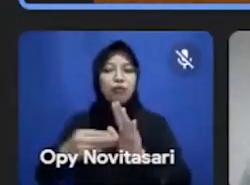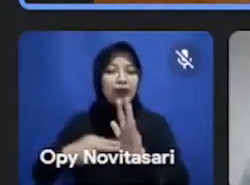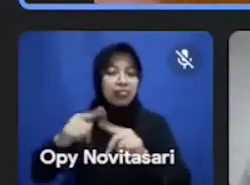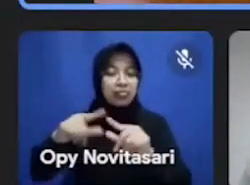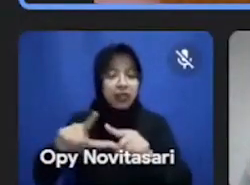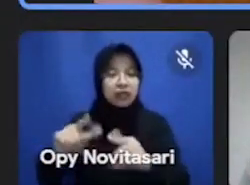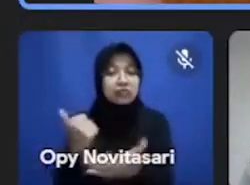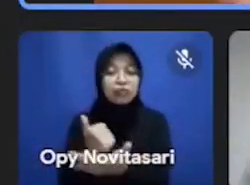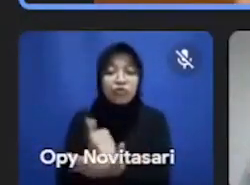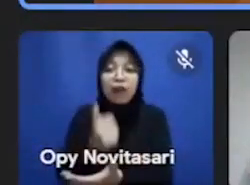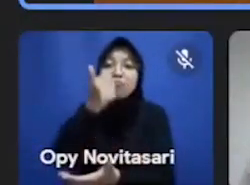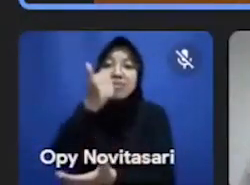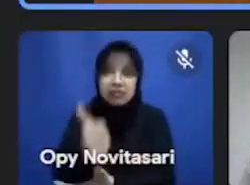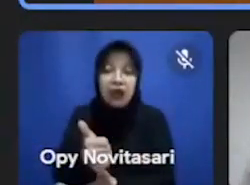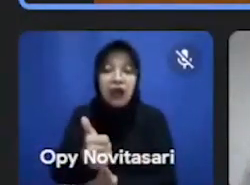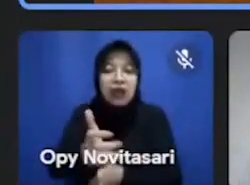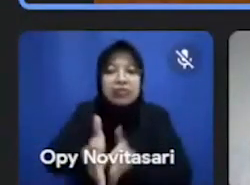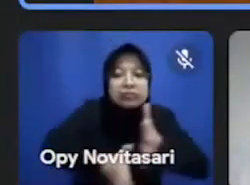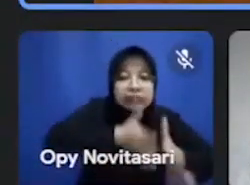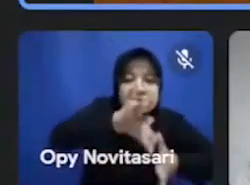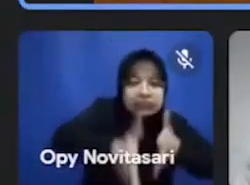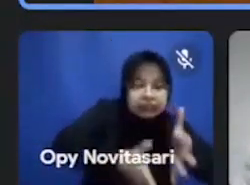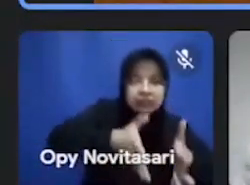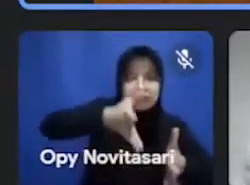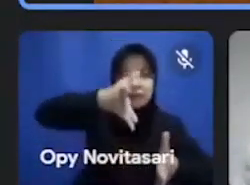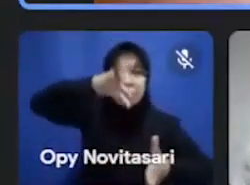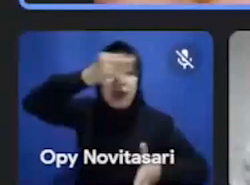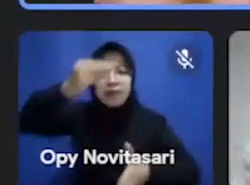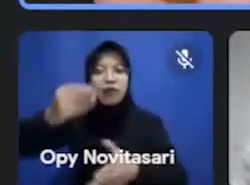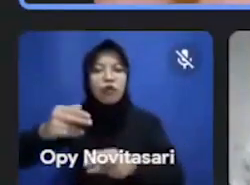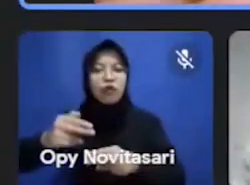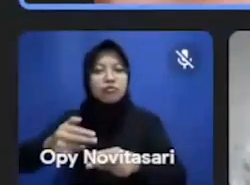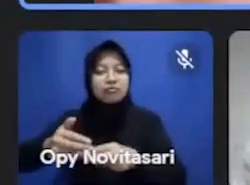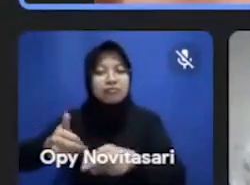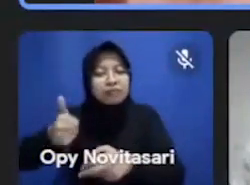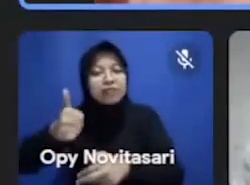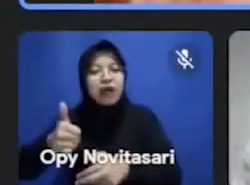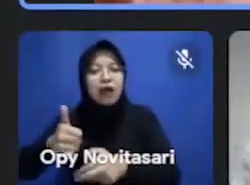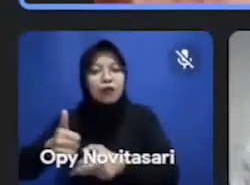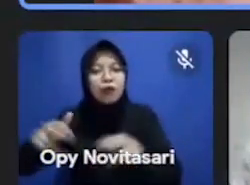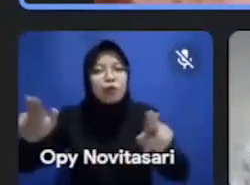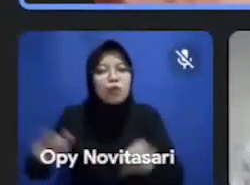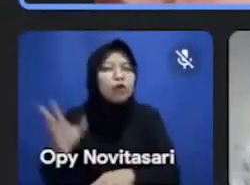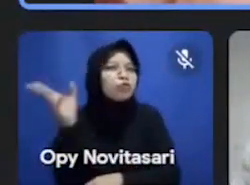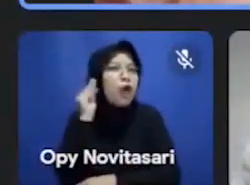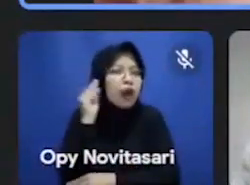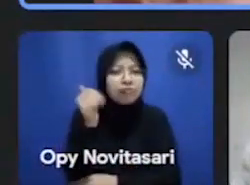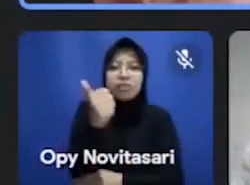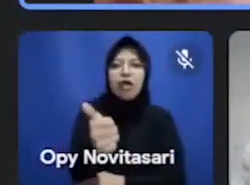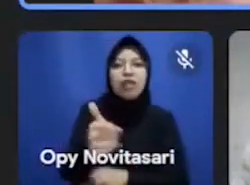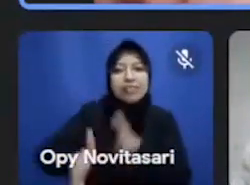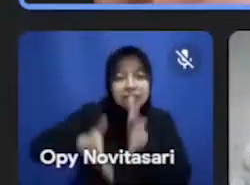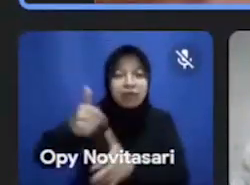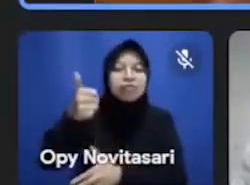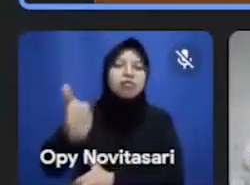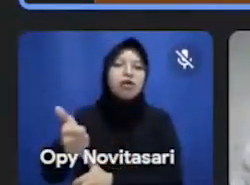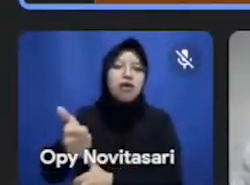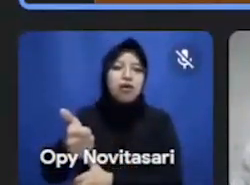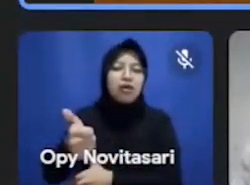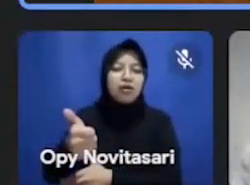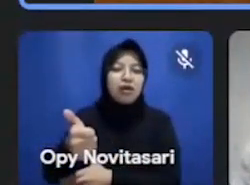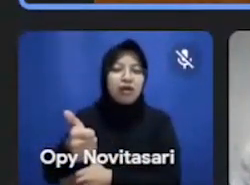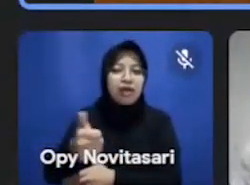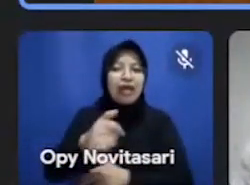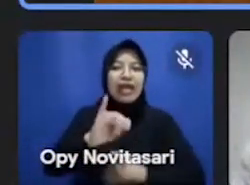diinterpretasikan juga bunyi-bunyinya ke dalam bahasa isyarat sehingga